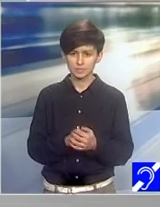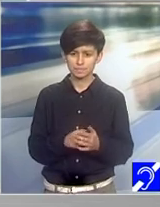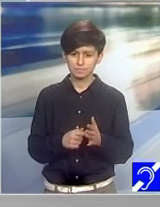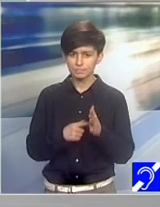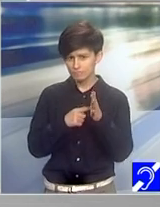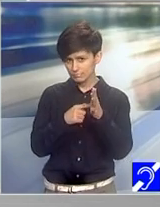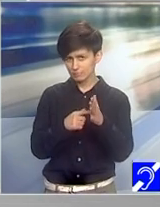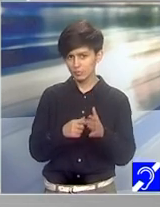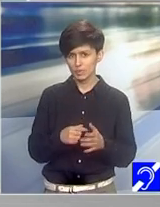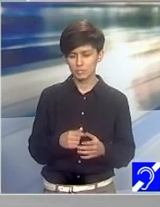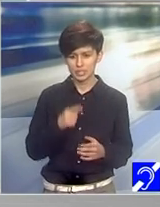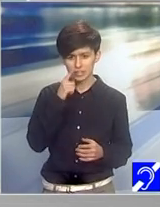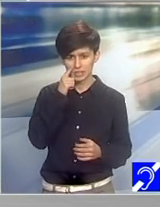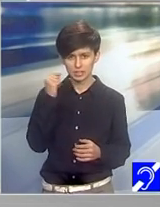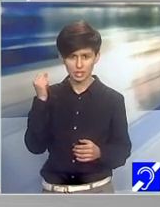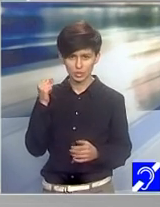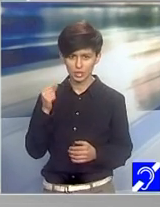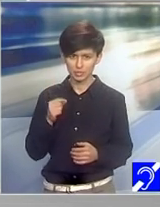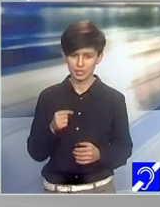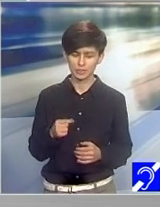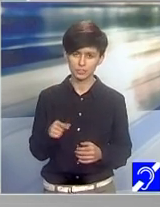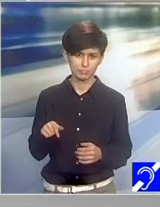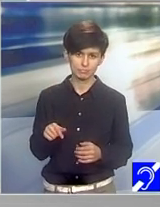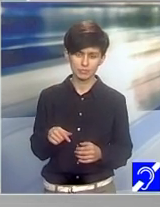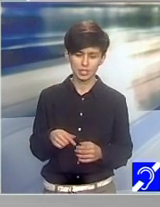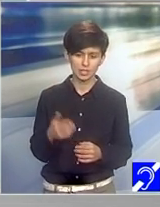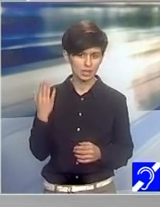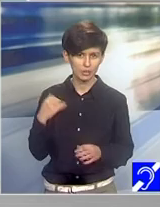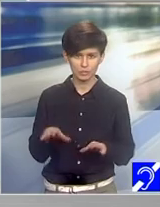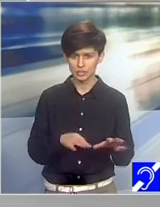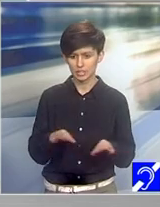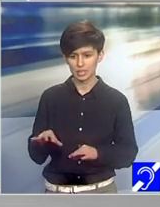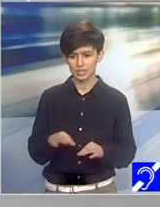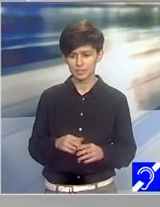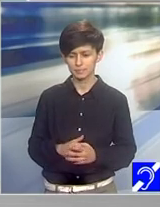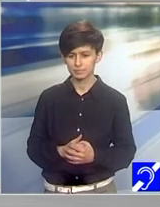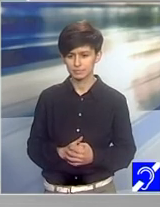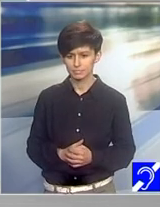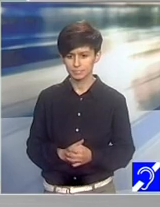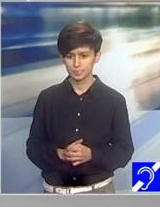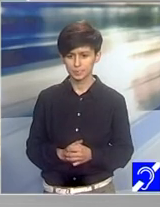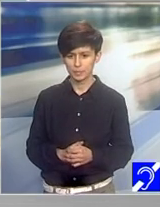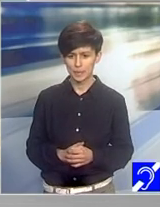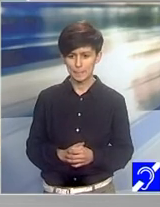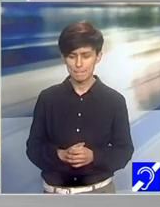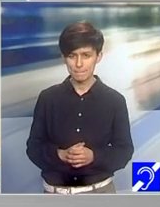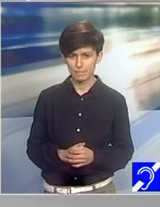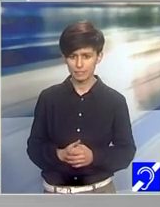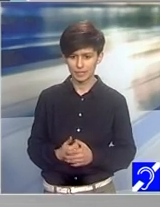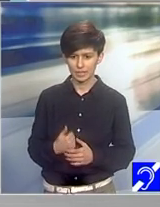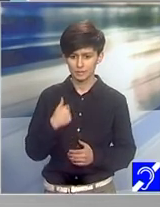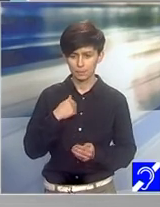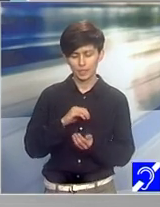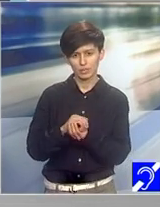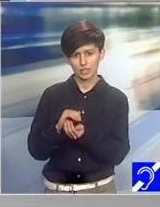conservatorii, oamenii, și a ieșit acuza până la urmă. Am păstrat